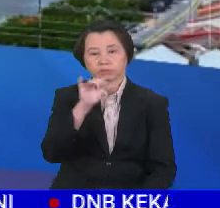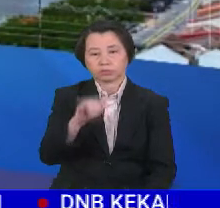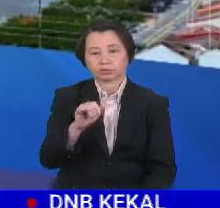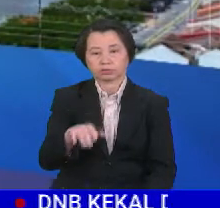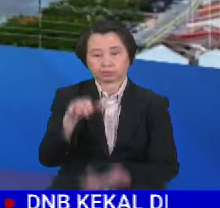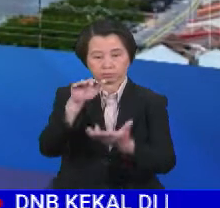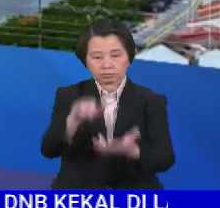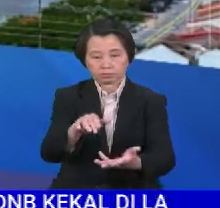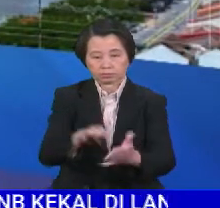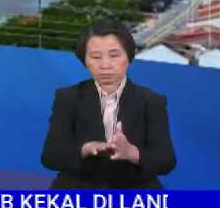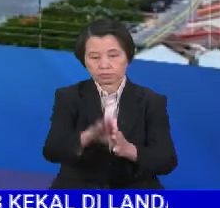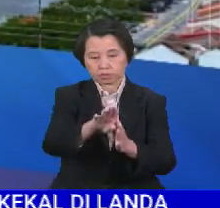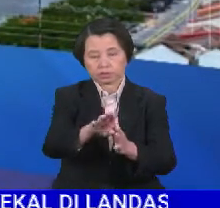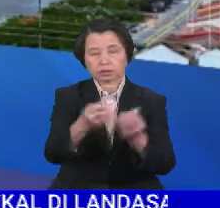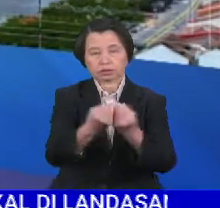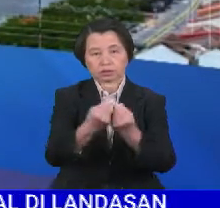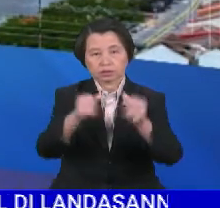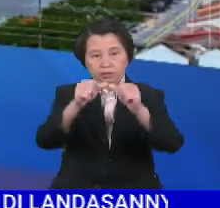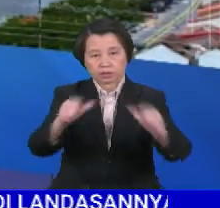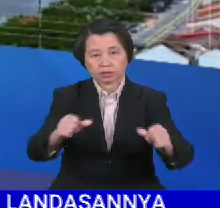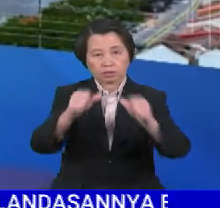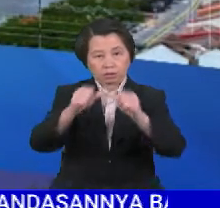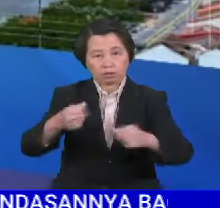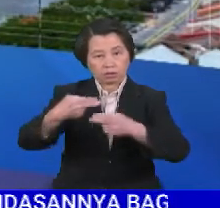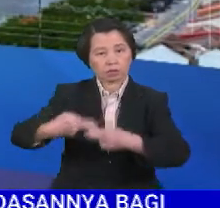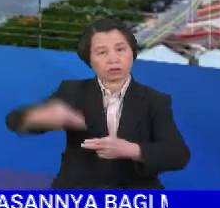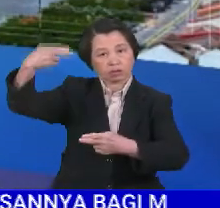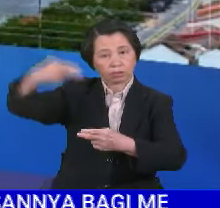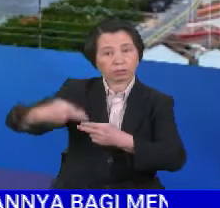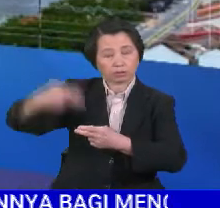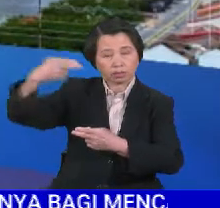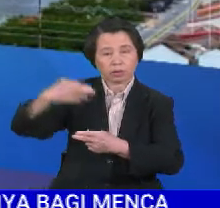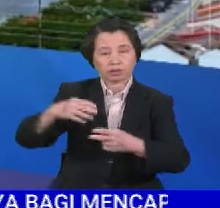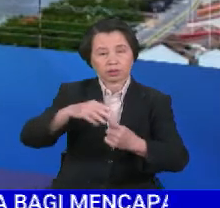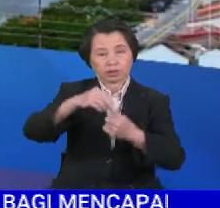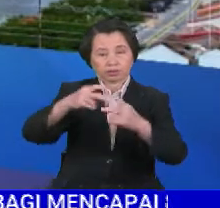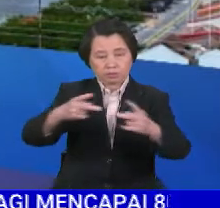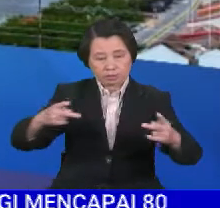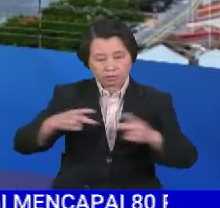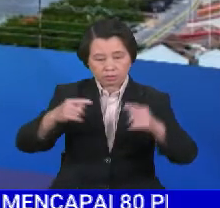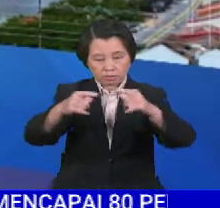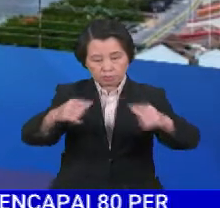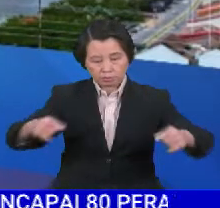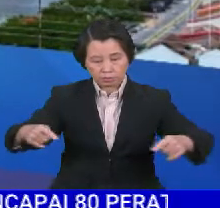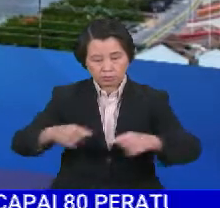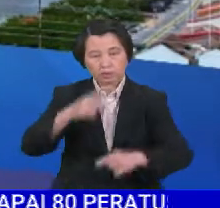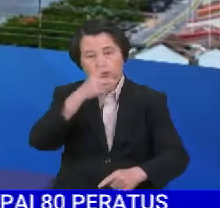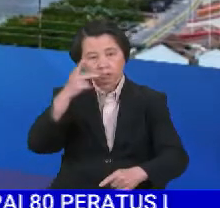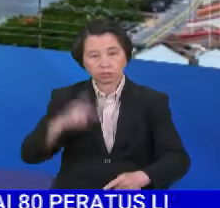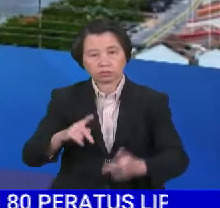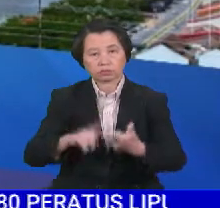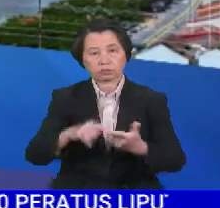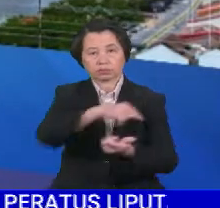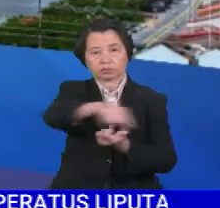menyumbang terhadap kenaikan kadar penginapan hotel hotel terutama sekali di kawasan Segitiga Emas kucing yaitu